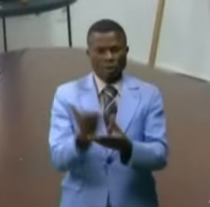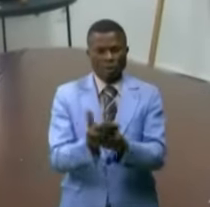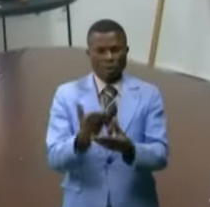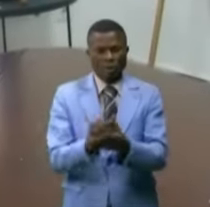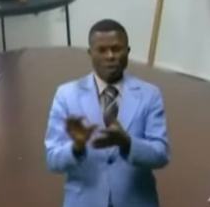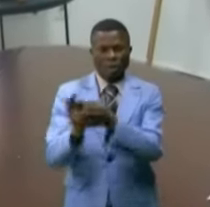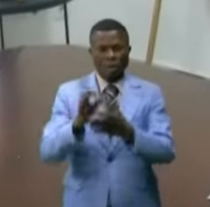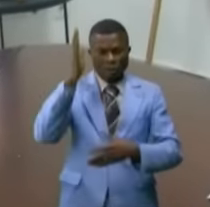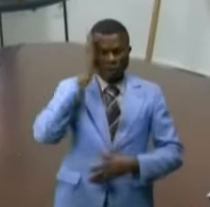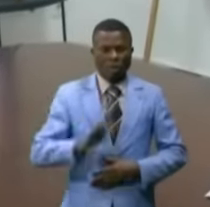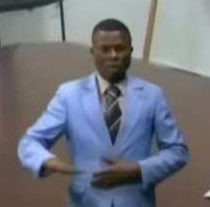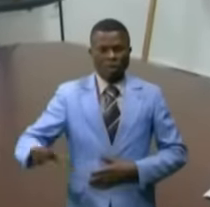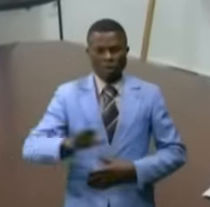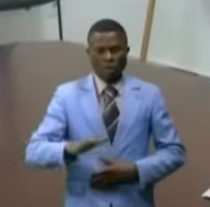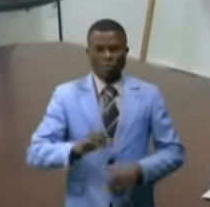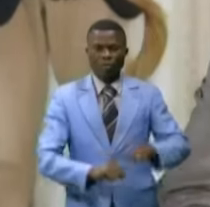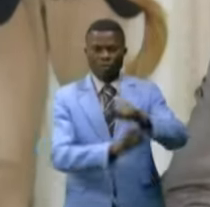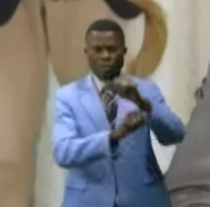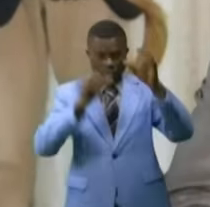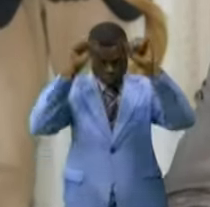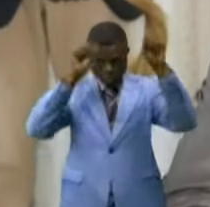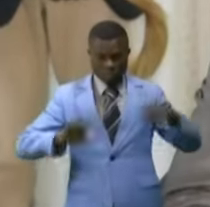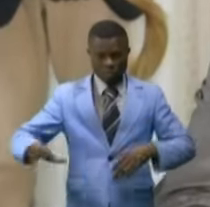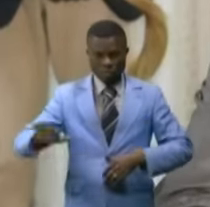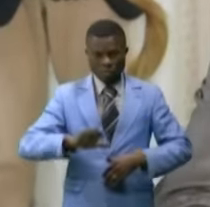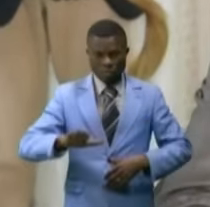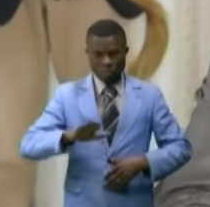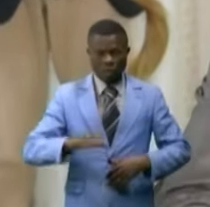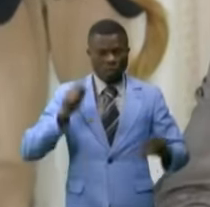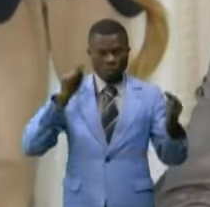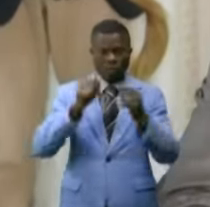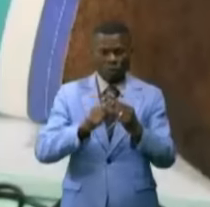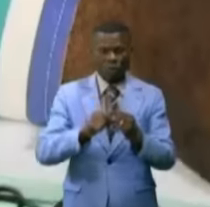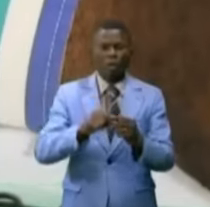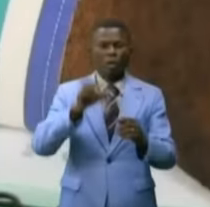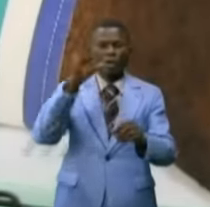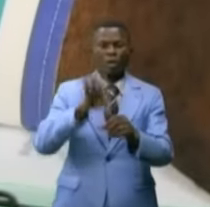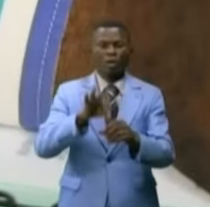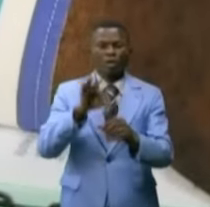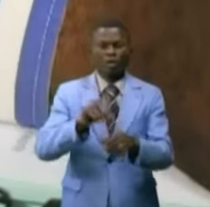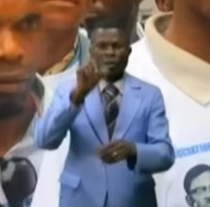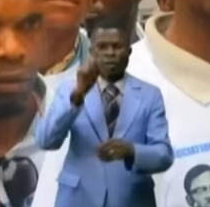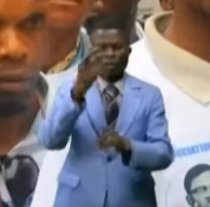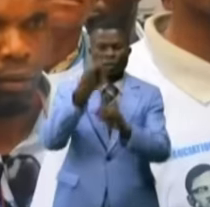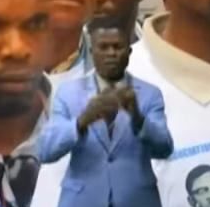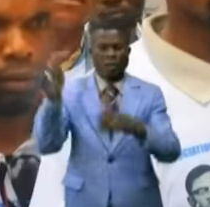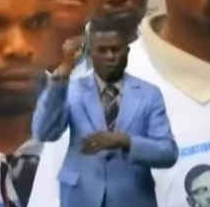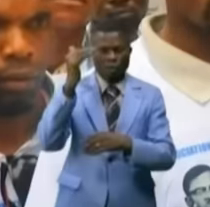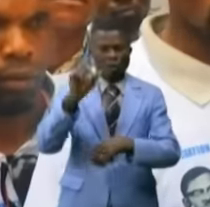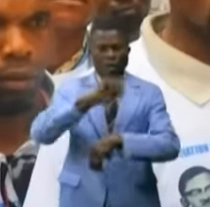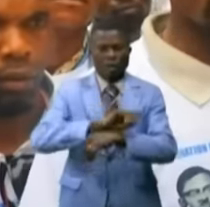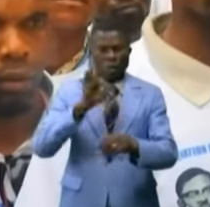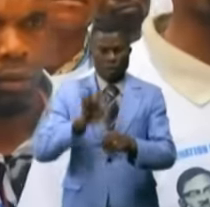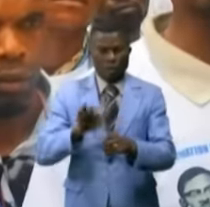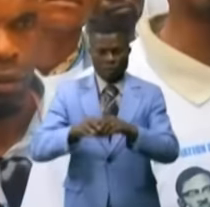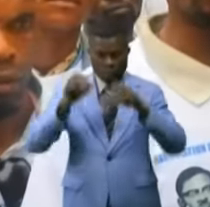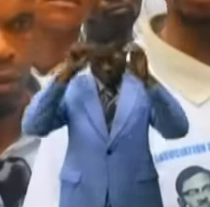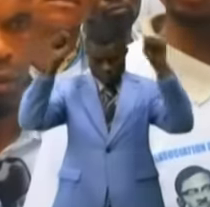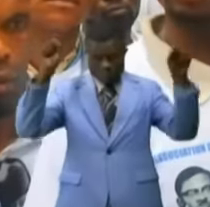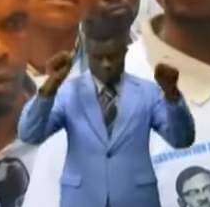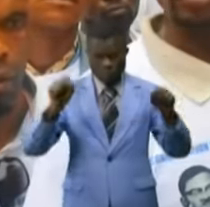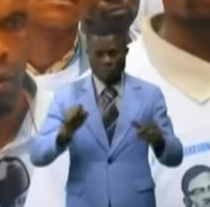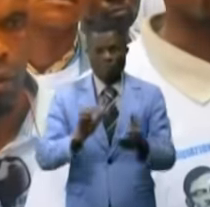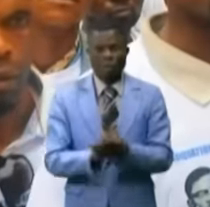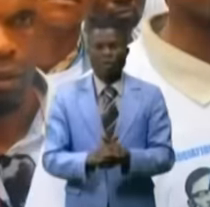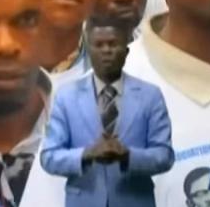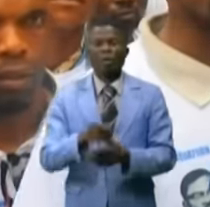l'Union sacrée de la Nation à accompagner le président de la République jusqu'au 20 décembre 2023, jour des élections. Le président finit le